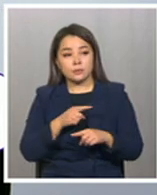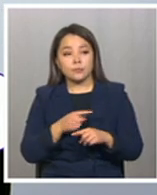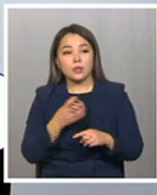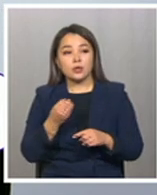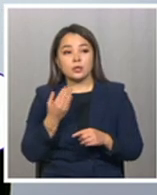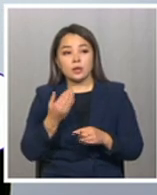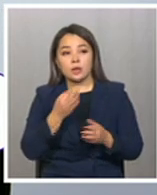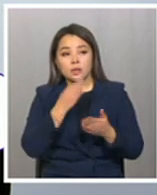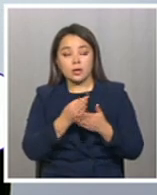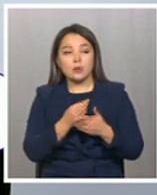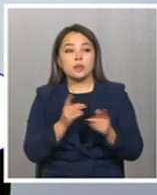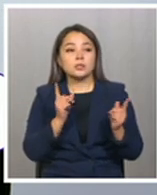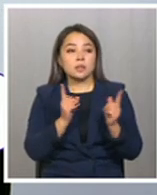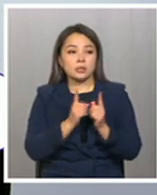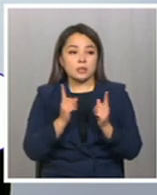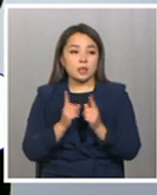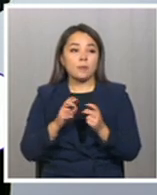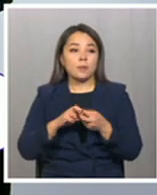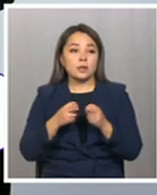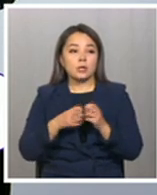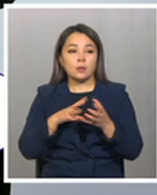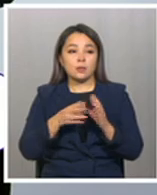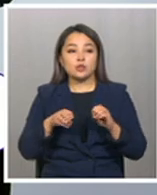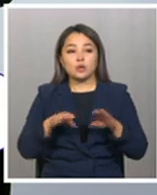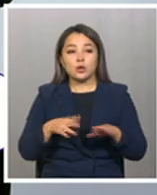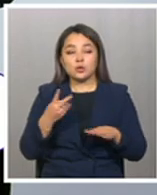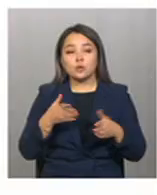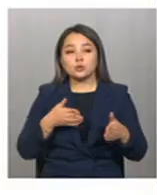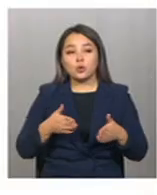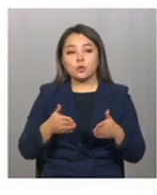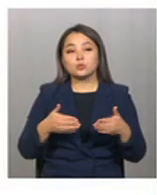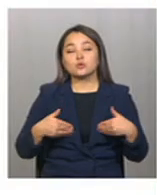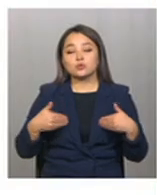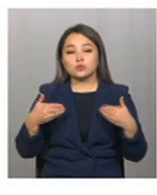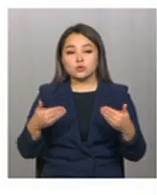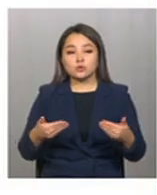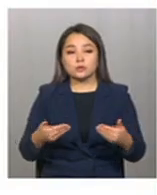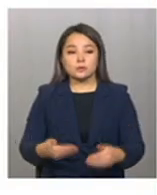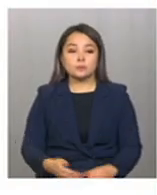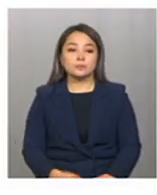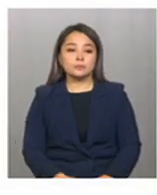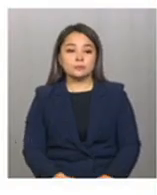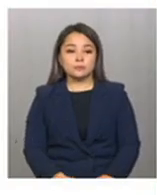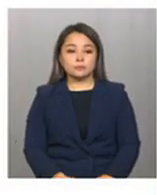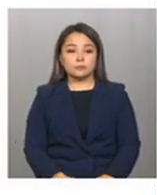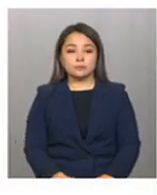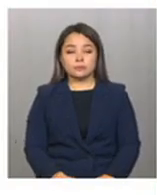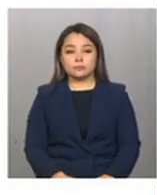кездесетін мәселелерді шешудің екі жолын ұсыныңыз.